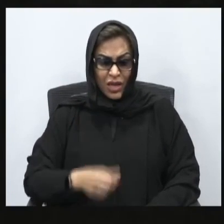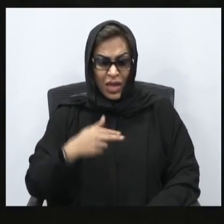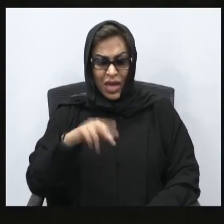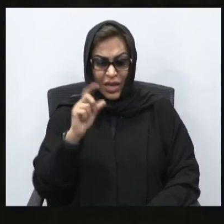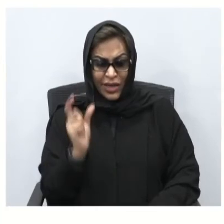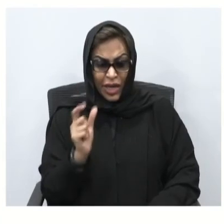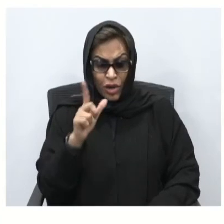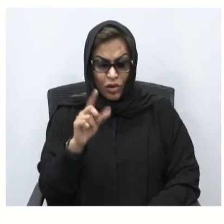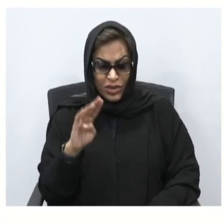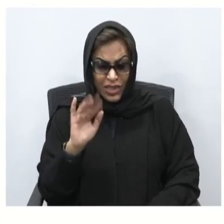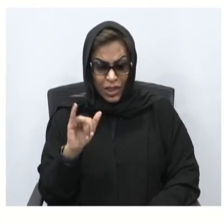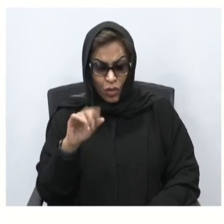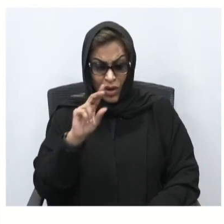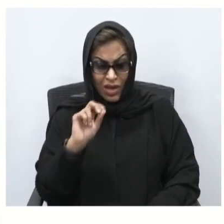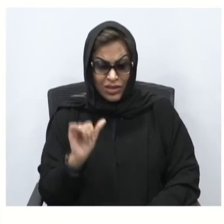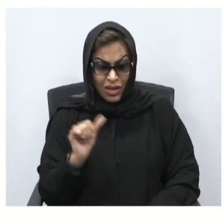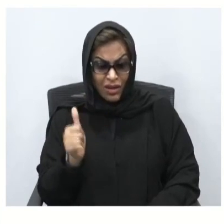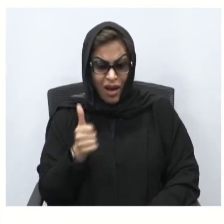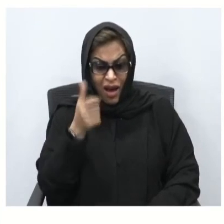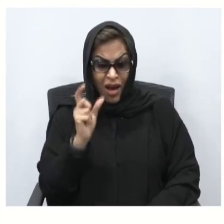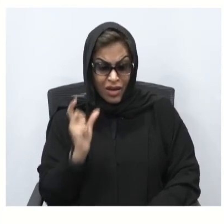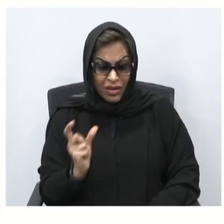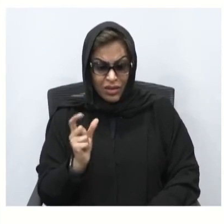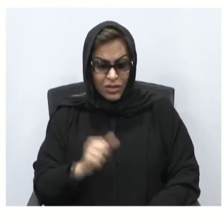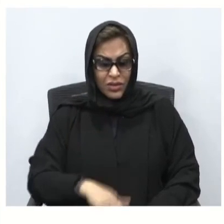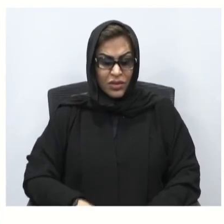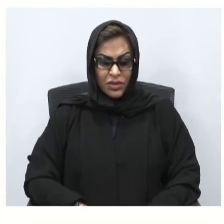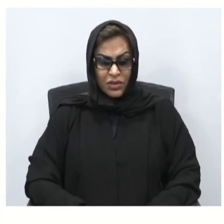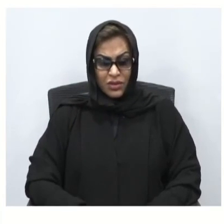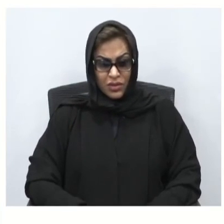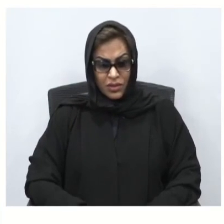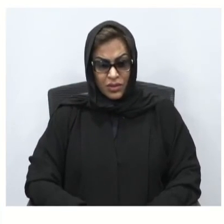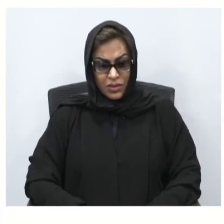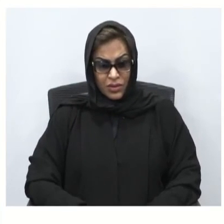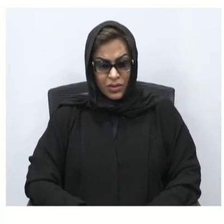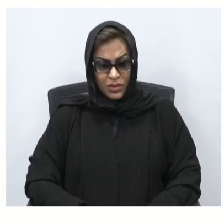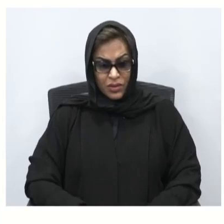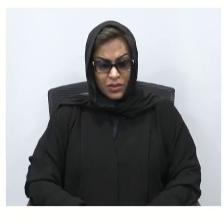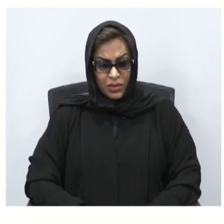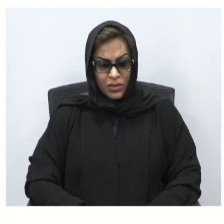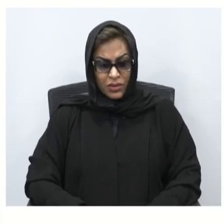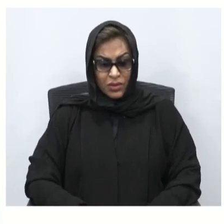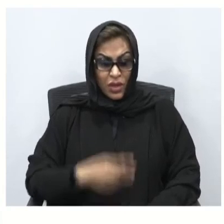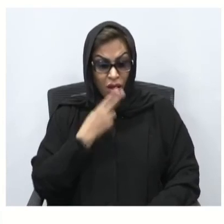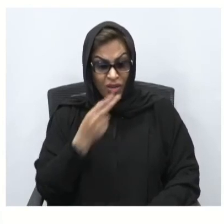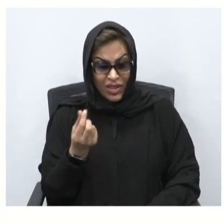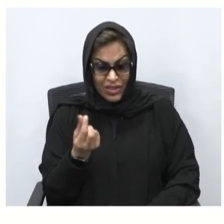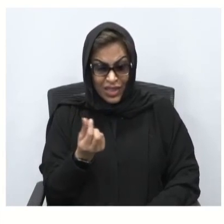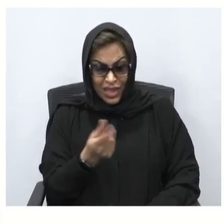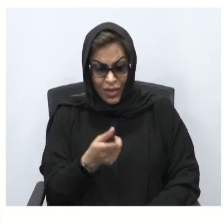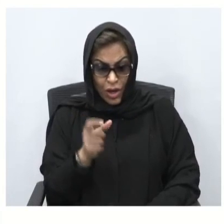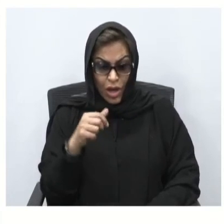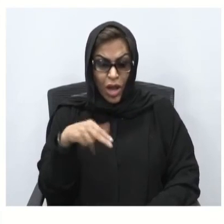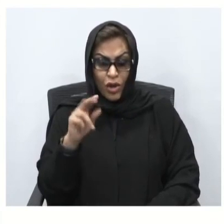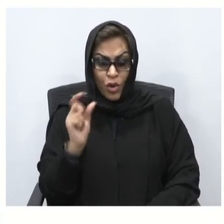النيكوتين والقطران مواد ايضا ضاره بالخلايا اذا اضرار التدخين